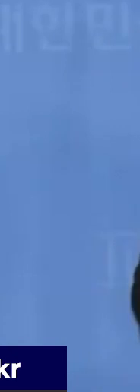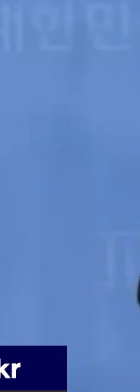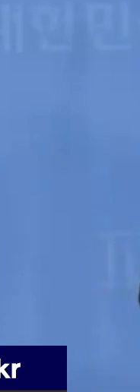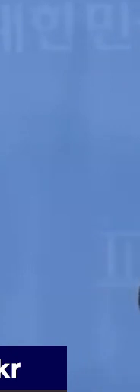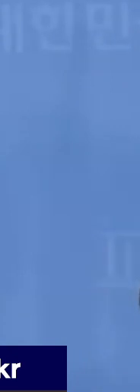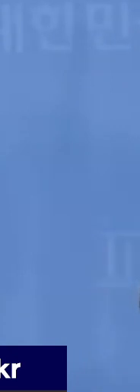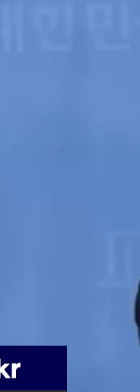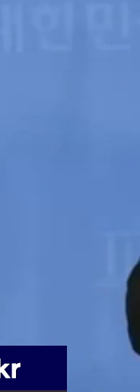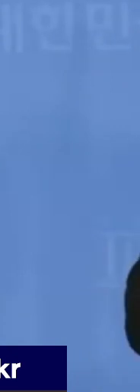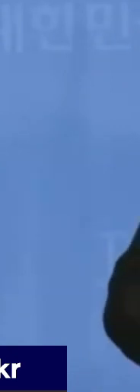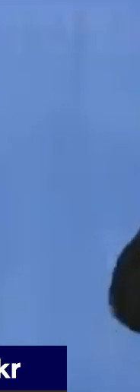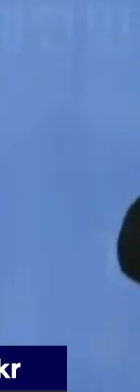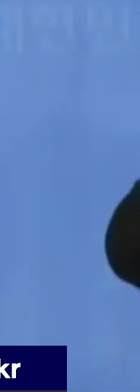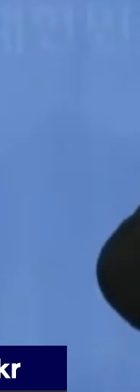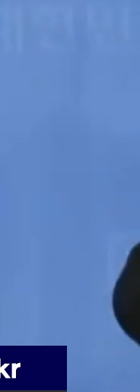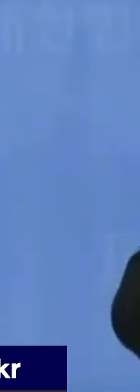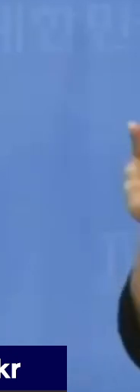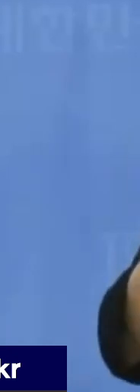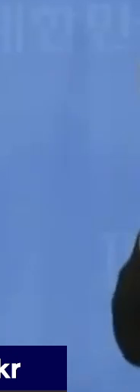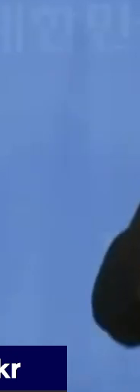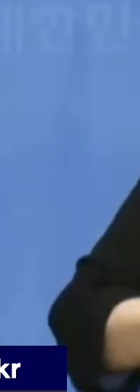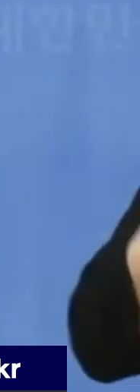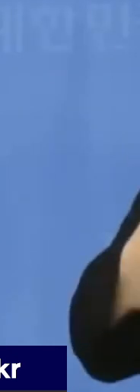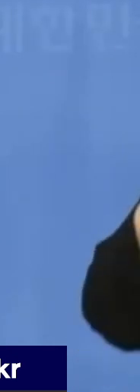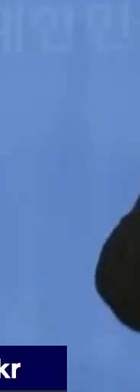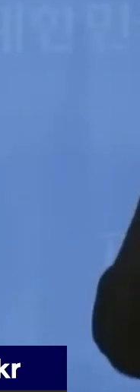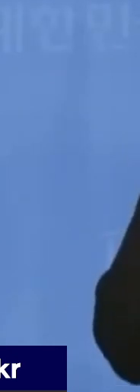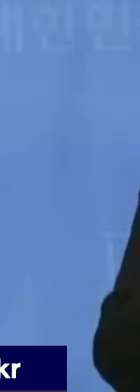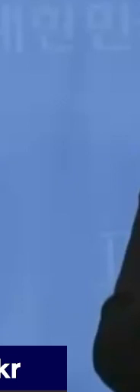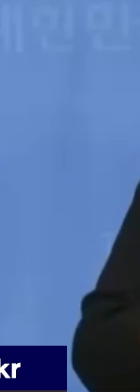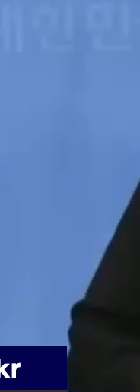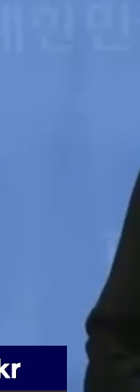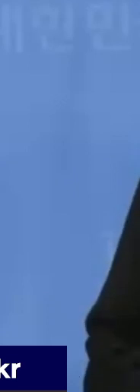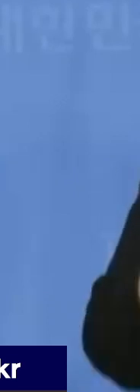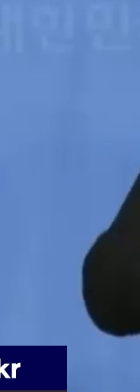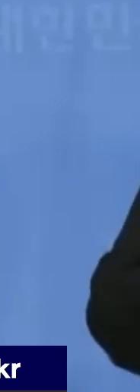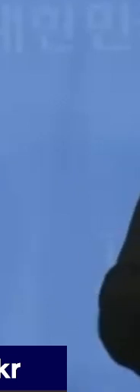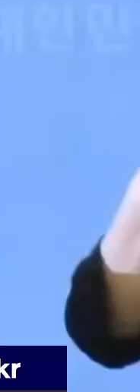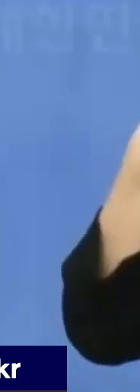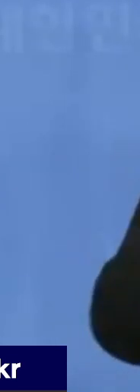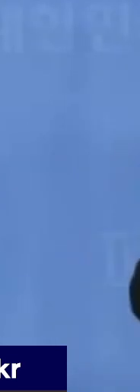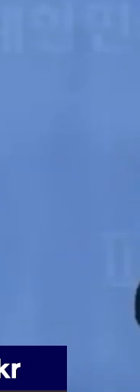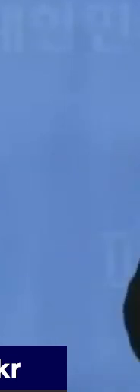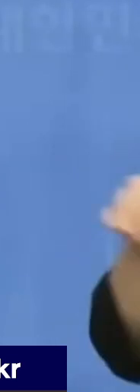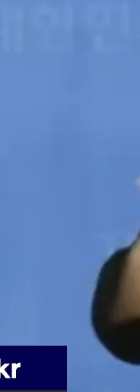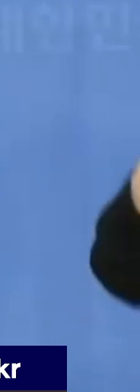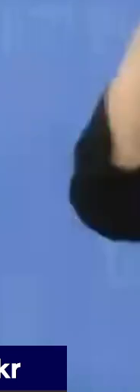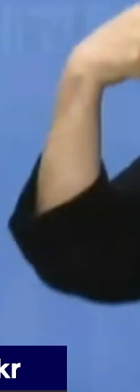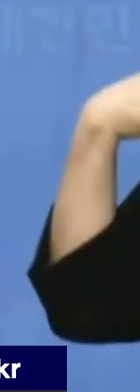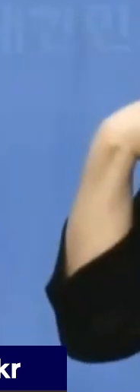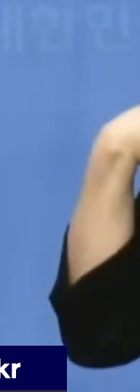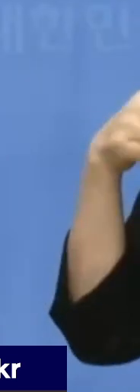및 인사라인 문책을 요구했다. 윤석열 정부는 문재인 정부의 인사